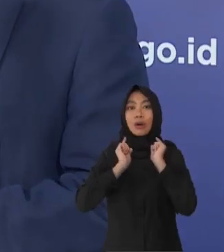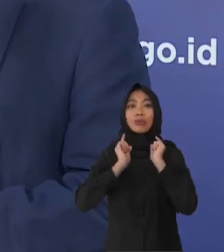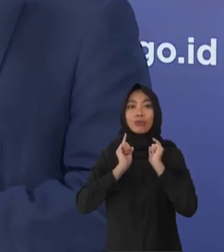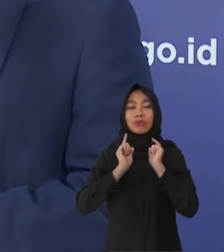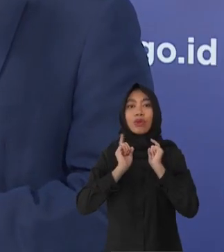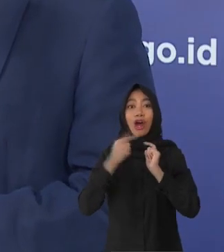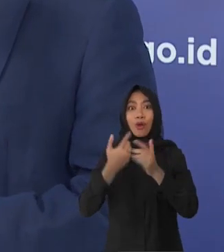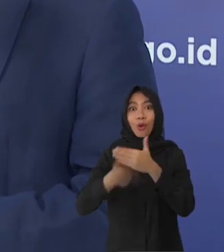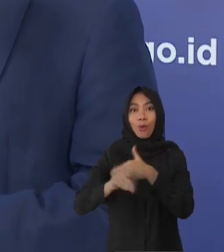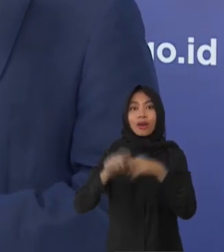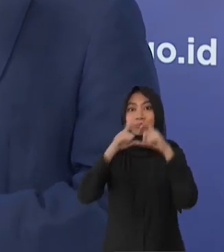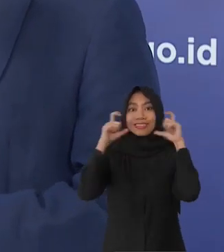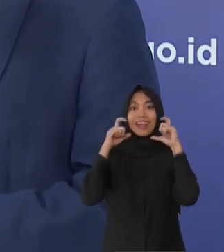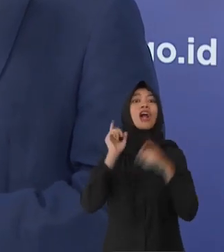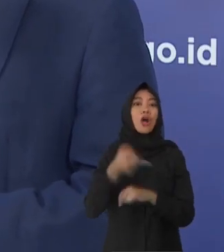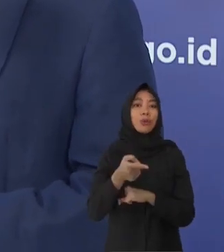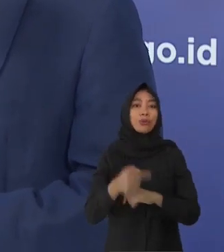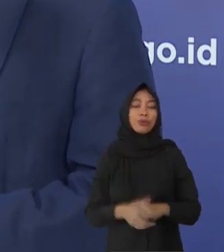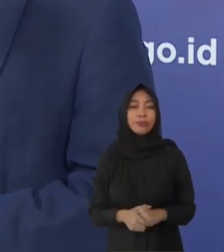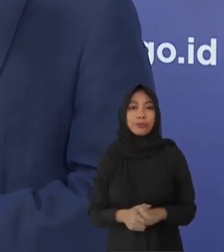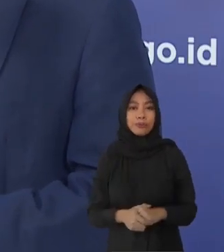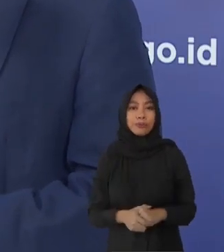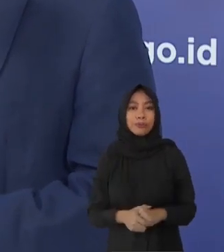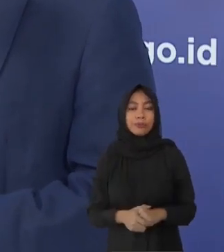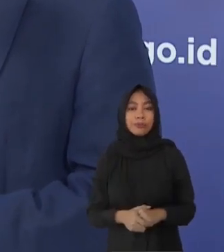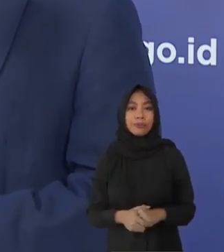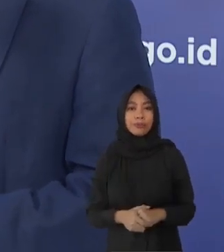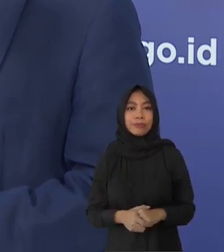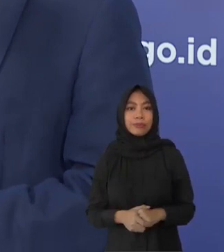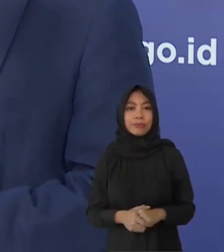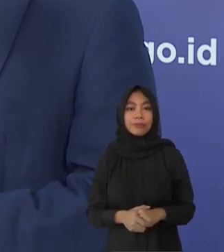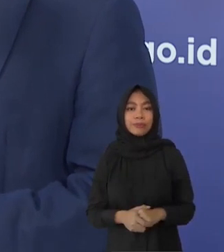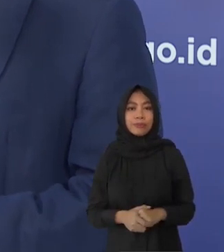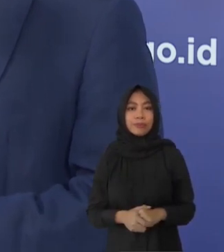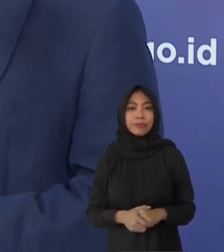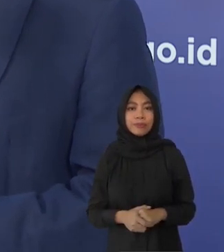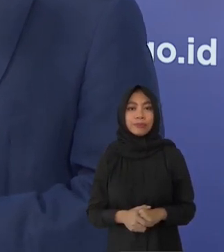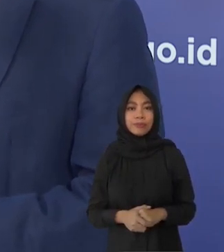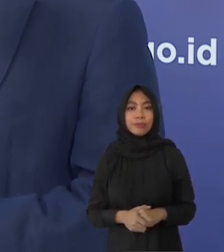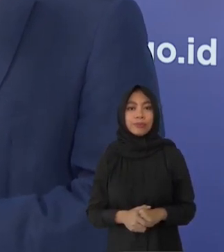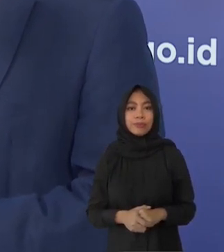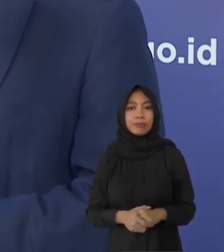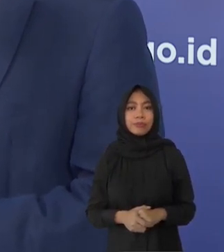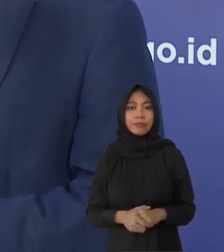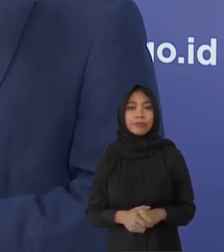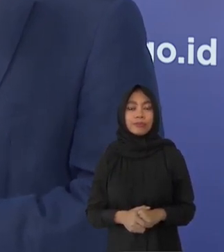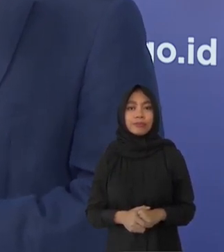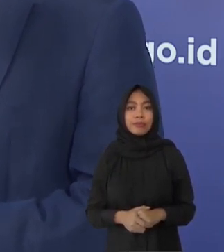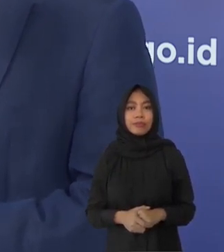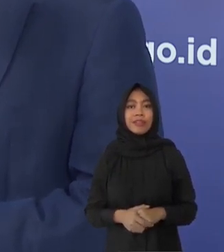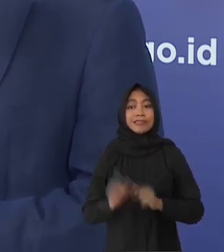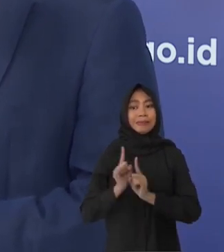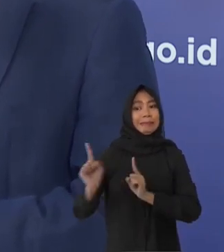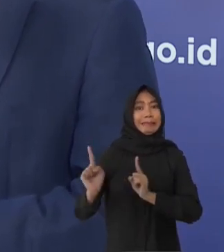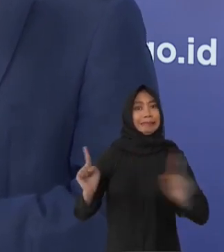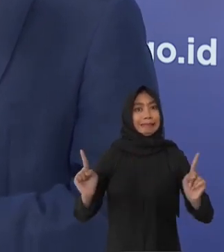berada di tempat-tempat umum. Kemudian kita harus menjaga jarak aman antara 1 sampai 2